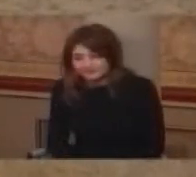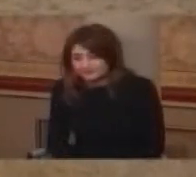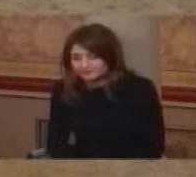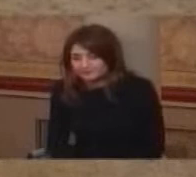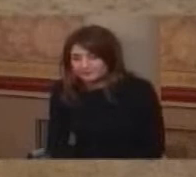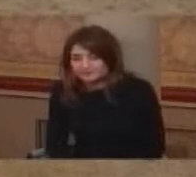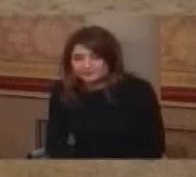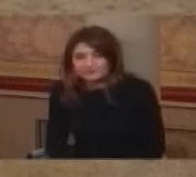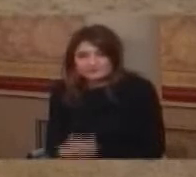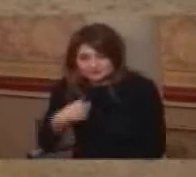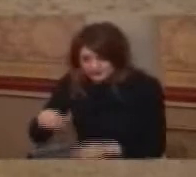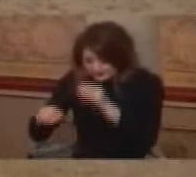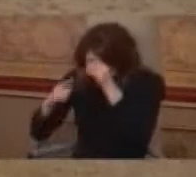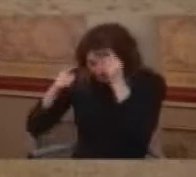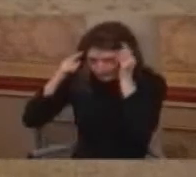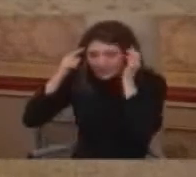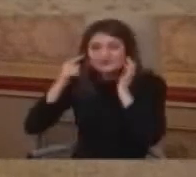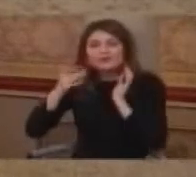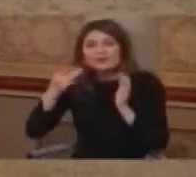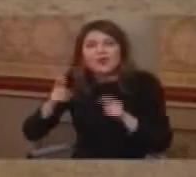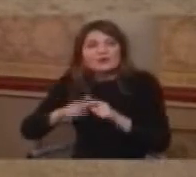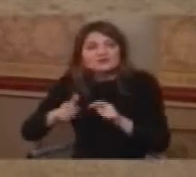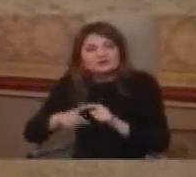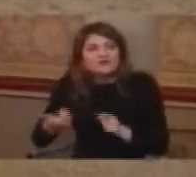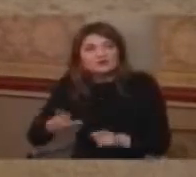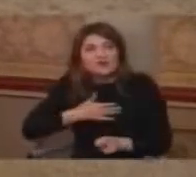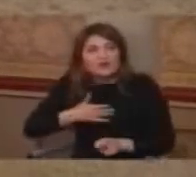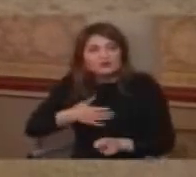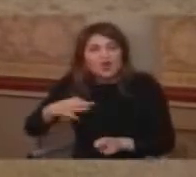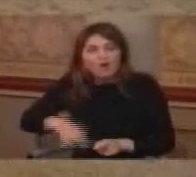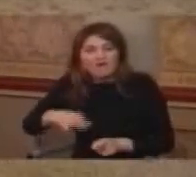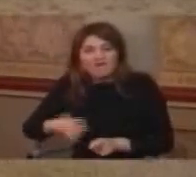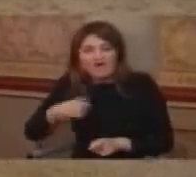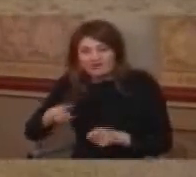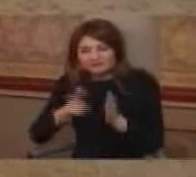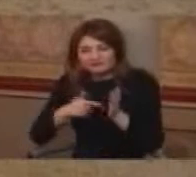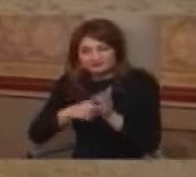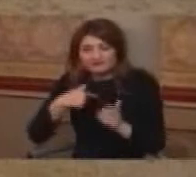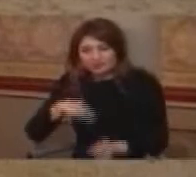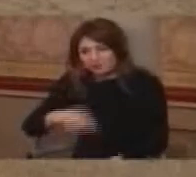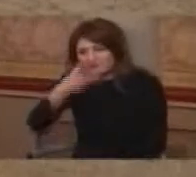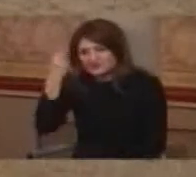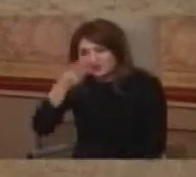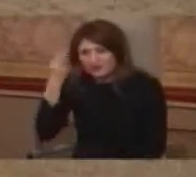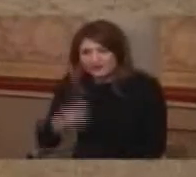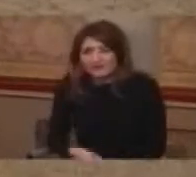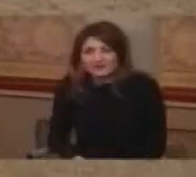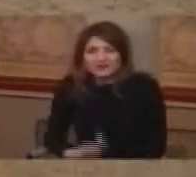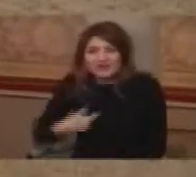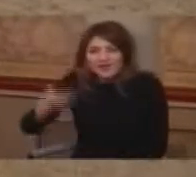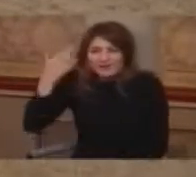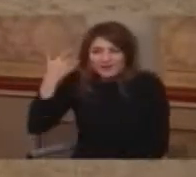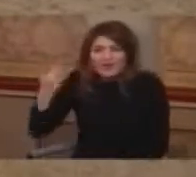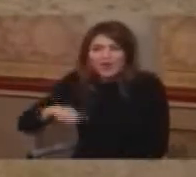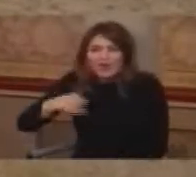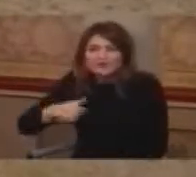Podsjetit ću na nekoliko stvari koje su naša obveza, no volimo to zaboraviti. Prije par godina kad sam inicirao tematsku sjednicu